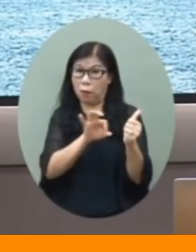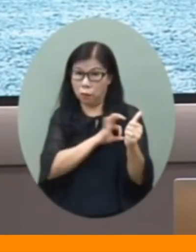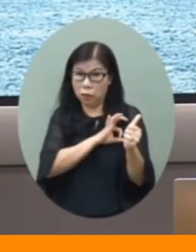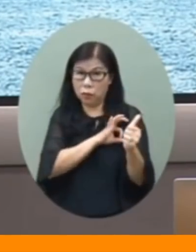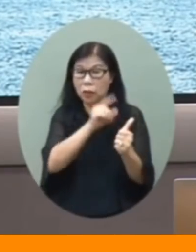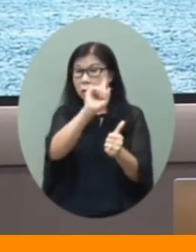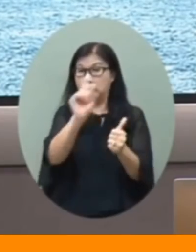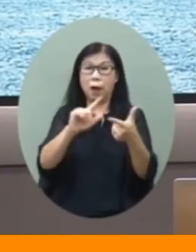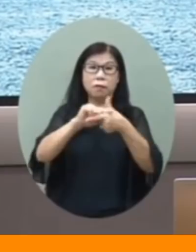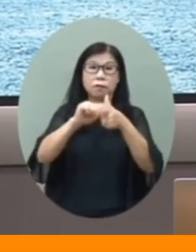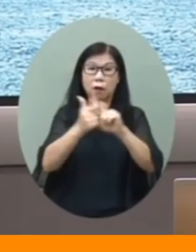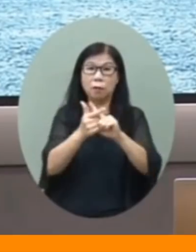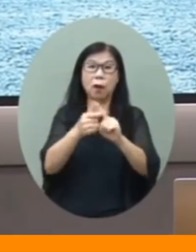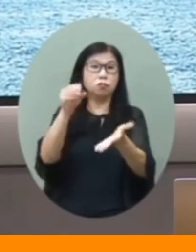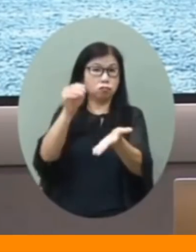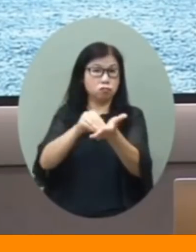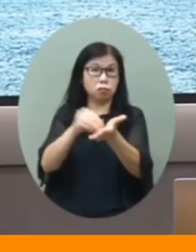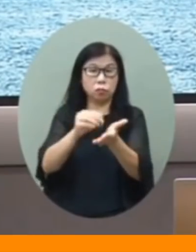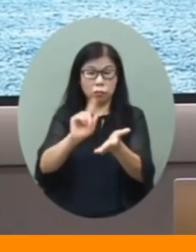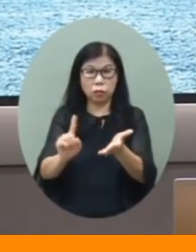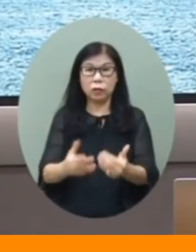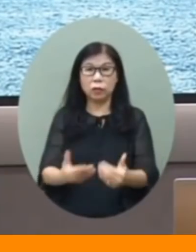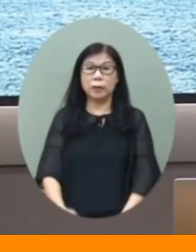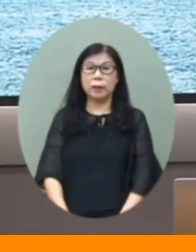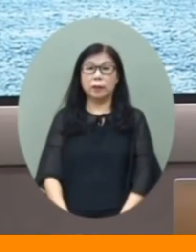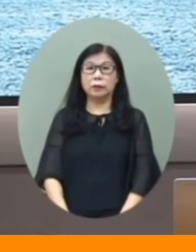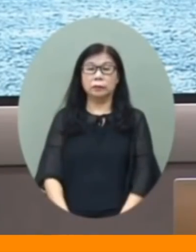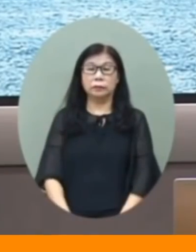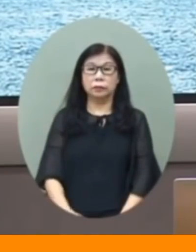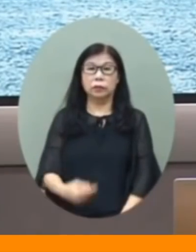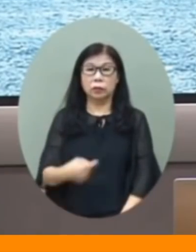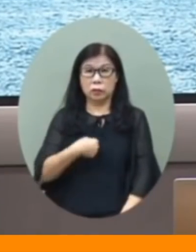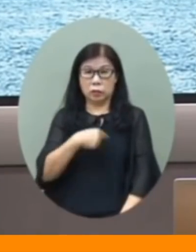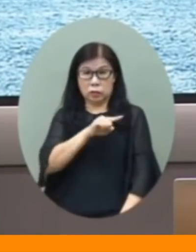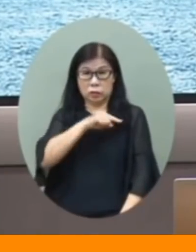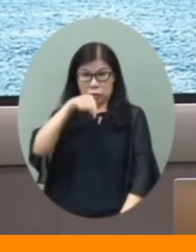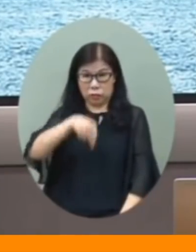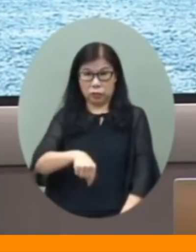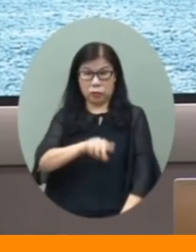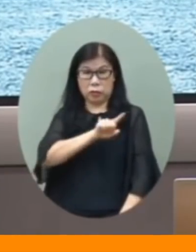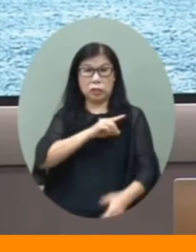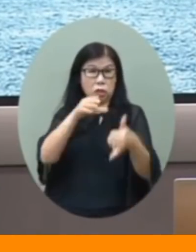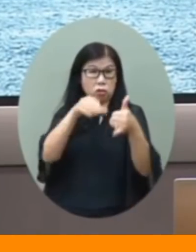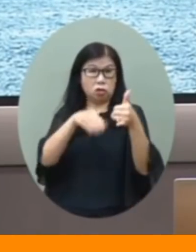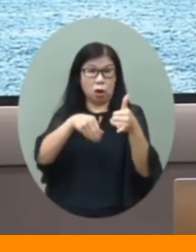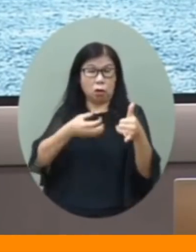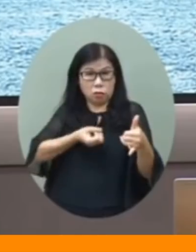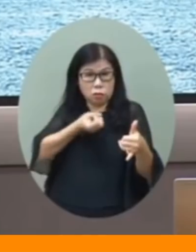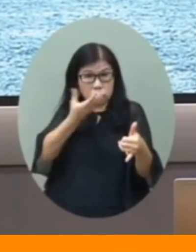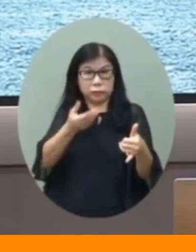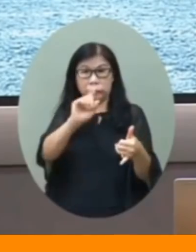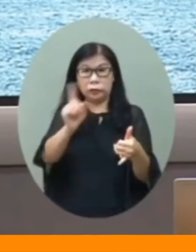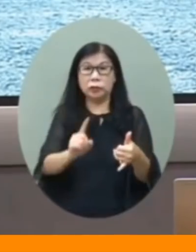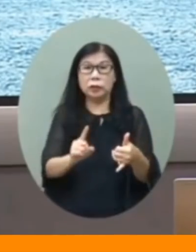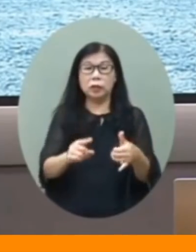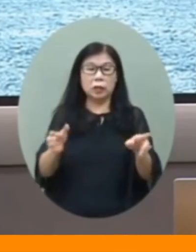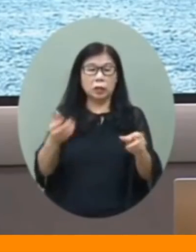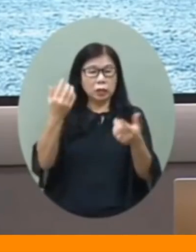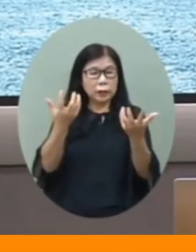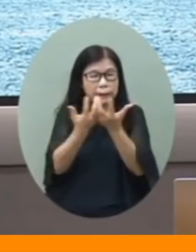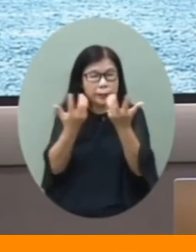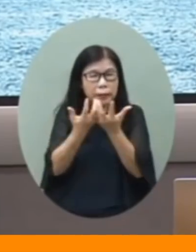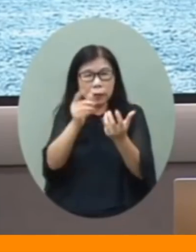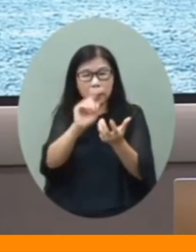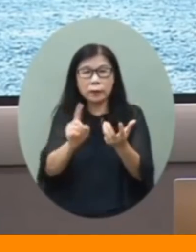會用嘅咩嘢嘅方法嚇。但係常理嚟講嚇，我只能喺呢度講我個人嘅意見。常理嚟講或者邏輯上